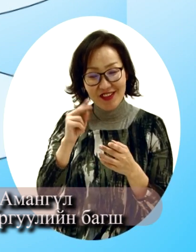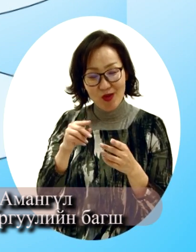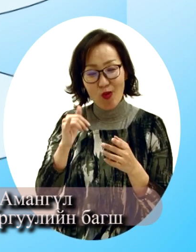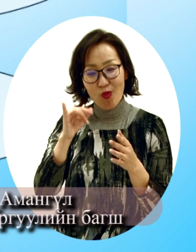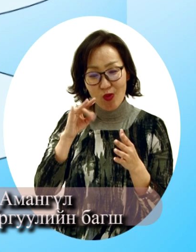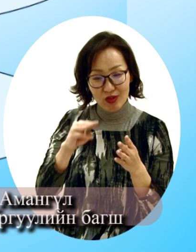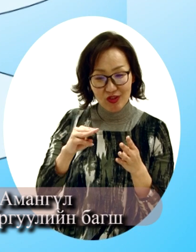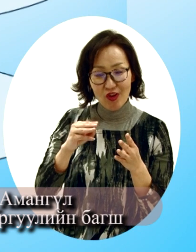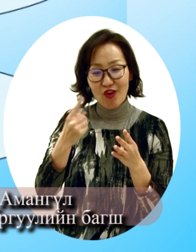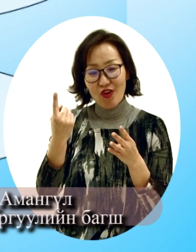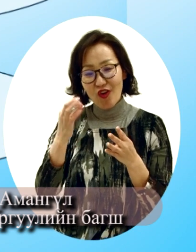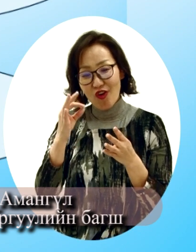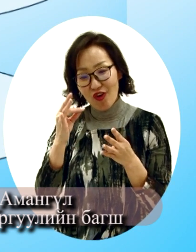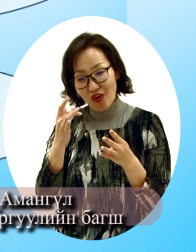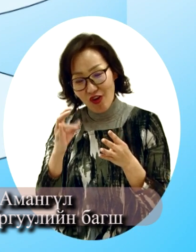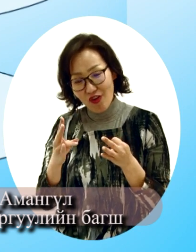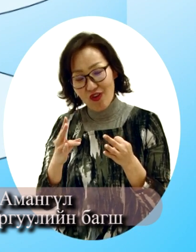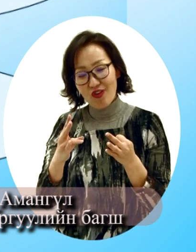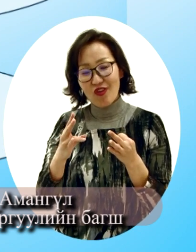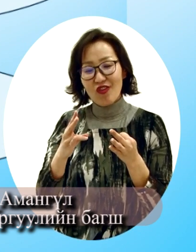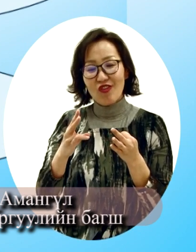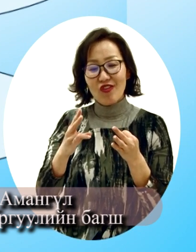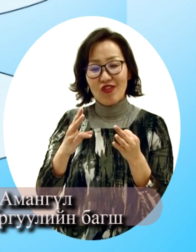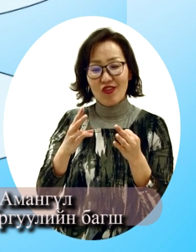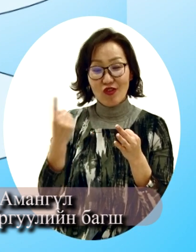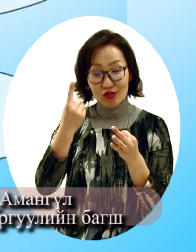Көлемді тапқанда ұзындығы ені биіктігін көбейтеді.